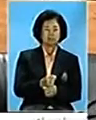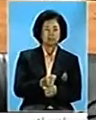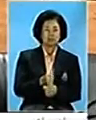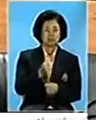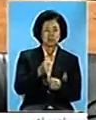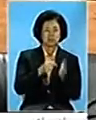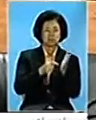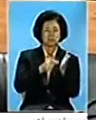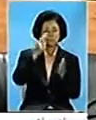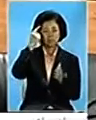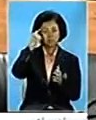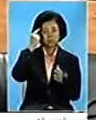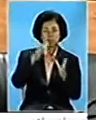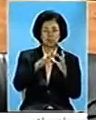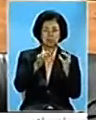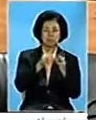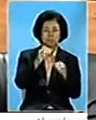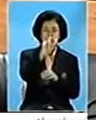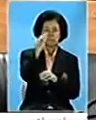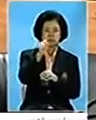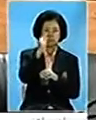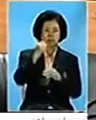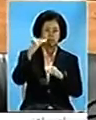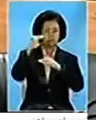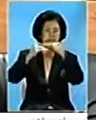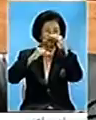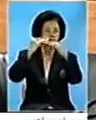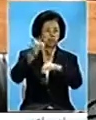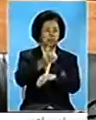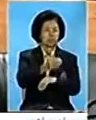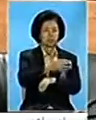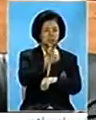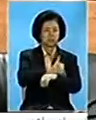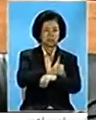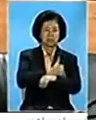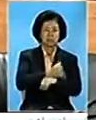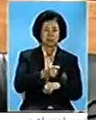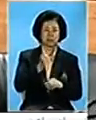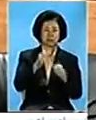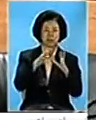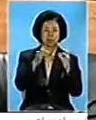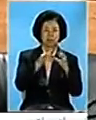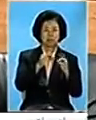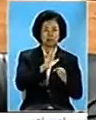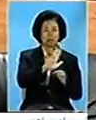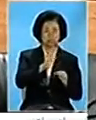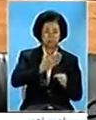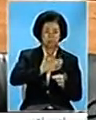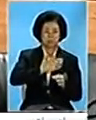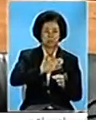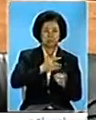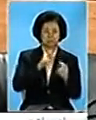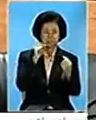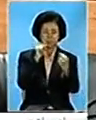ได้แสดงความคิดเห็นเกี่ยวกับเรื่องของสภาพัฒนาการเมืองที่เป็นอย่างนั้นก็เพราะว่ามันเป็นเรื่องของผมโดยตรงและ